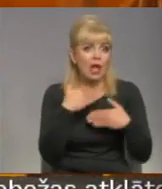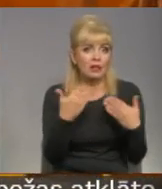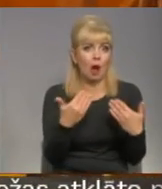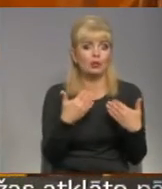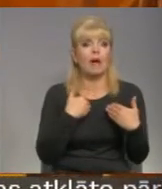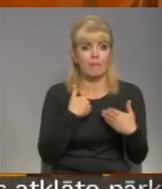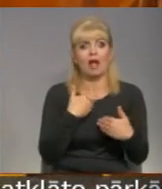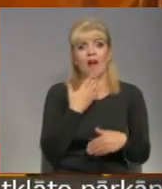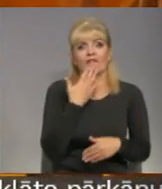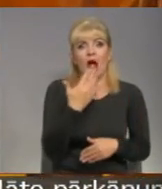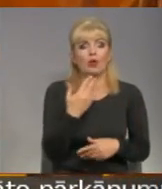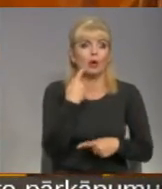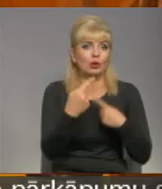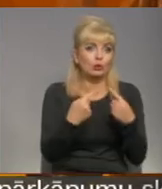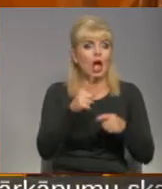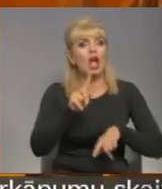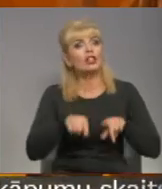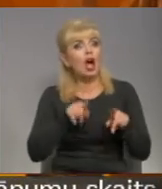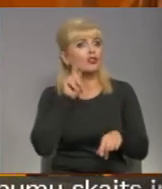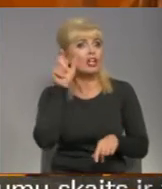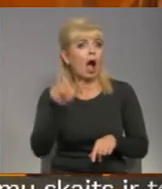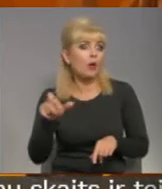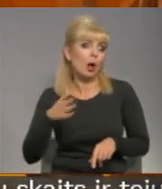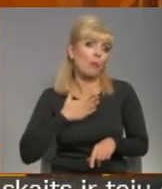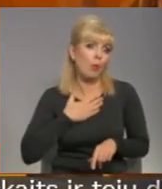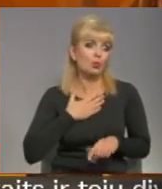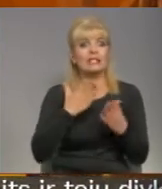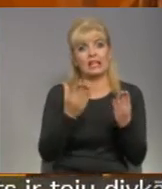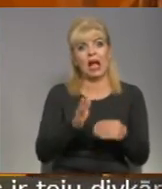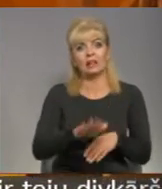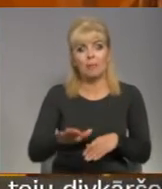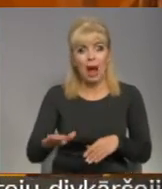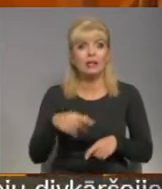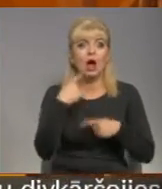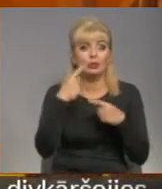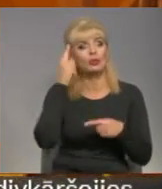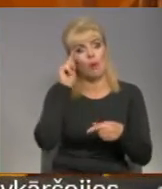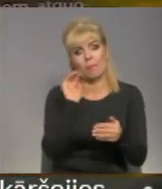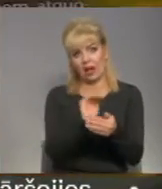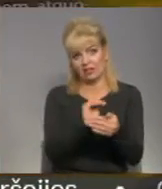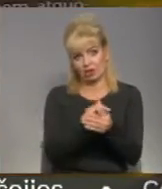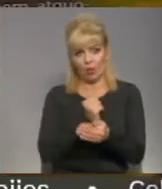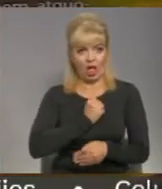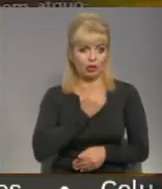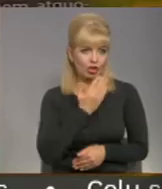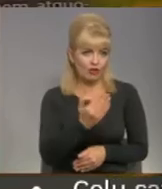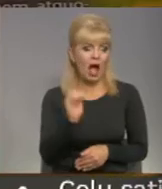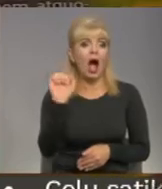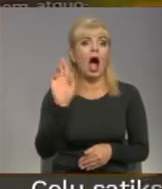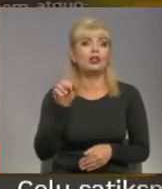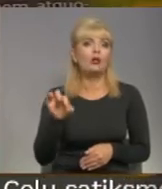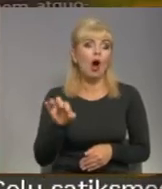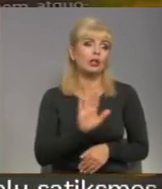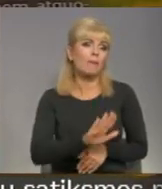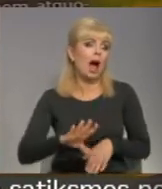valoda runāja, nu, gribīs, lai toži ir tie jaunī tāņi mūsdienu bērni, kas aug, lai runāja, zinu to latgaļīšu valodu. Antona Slišāna bērnu